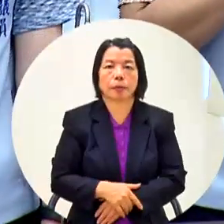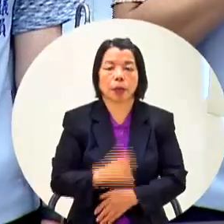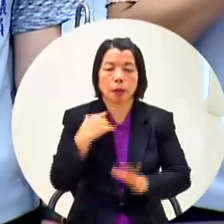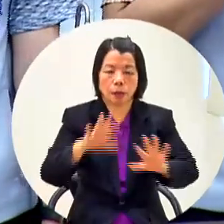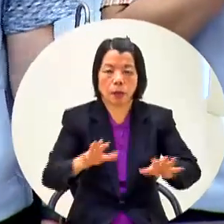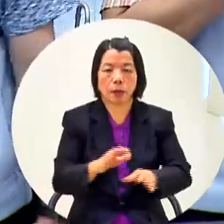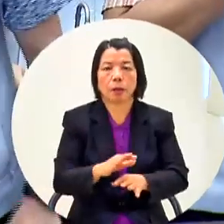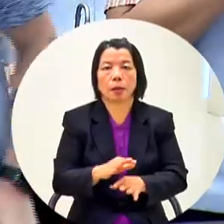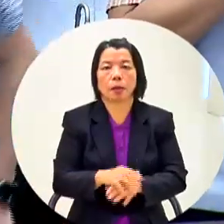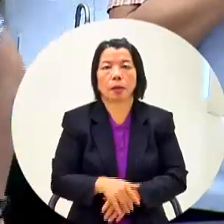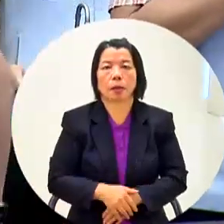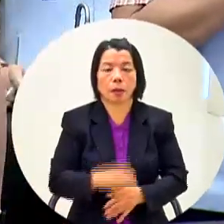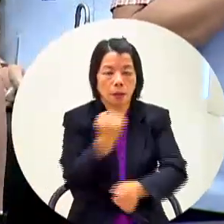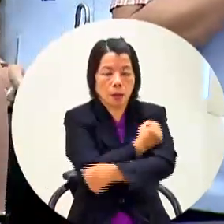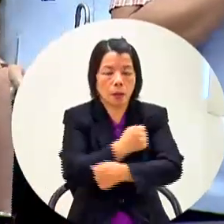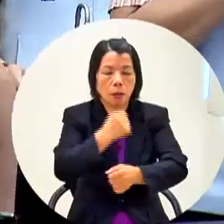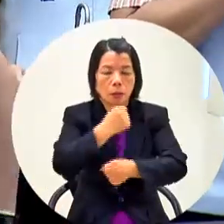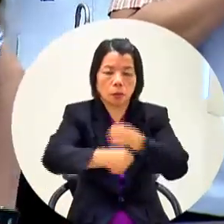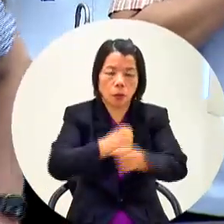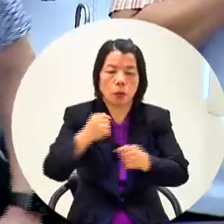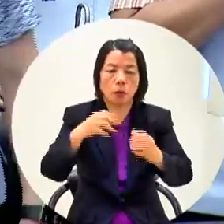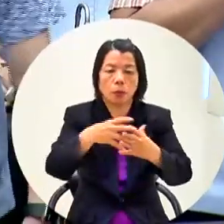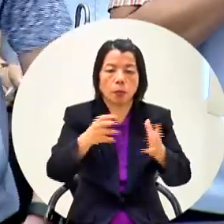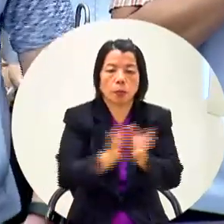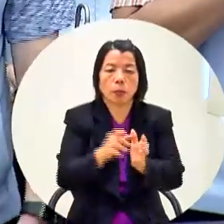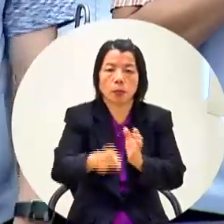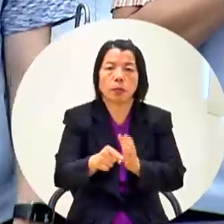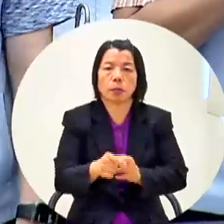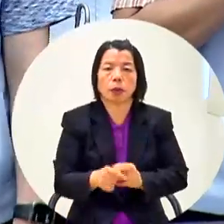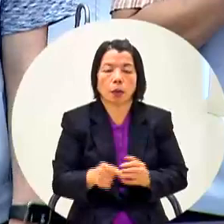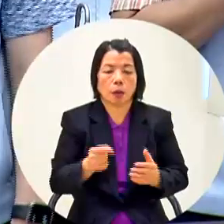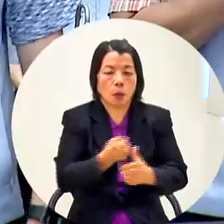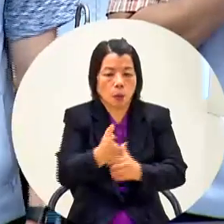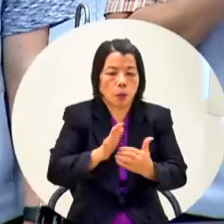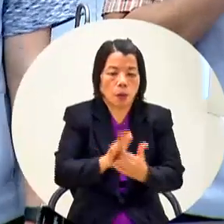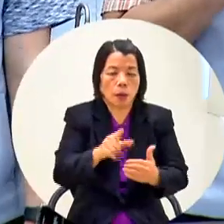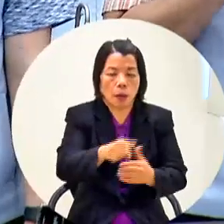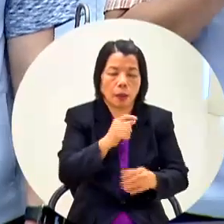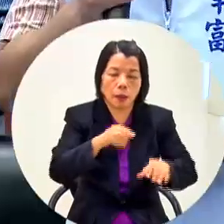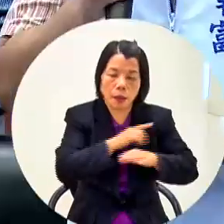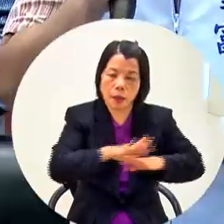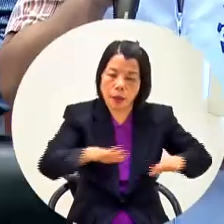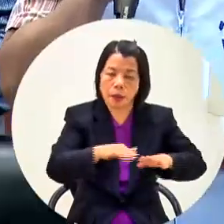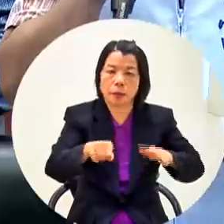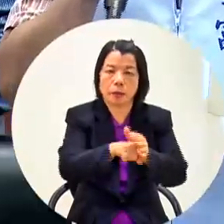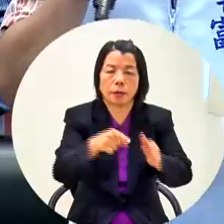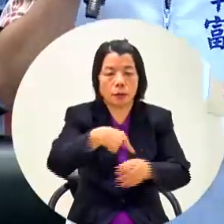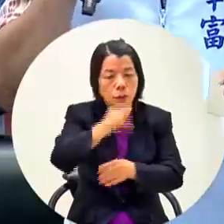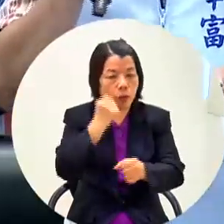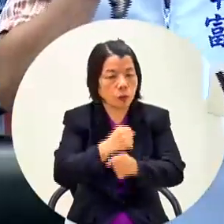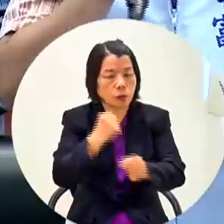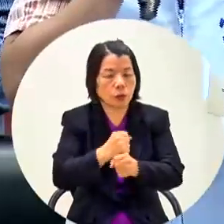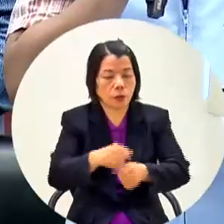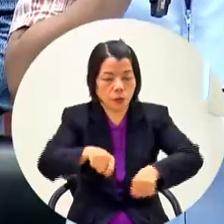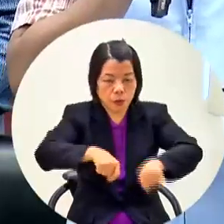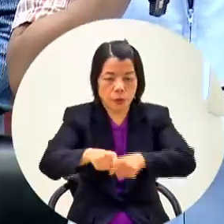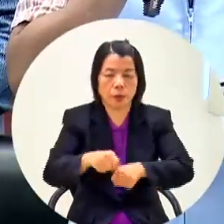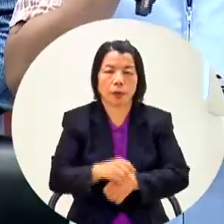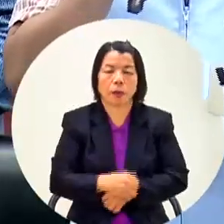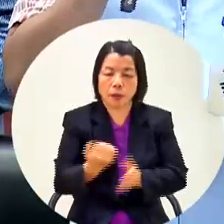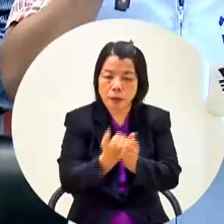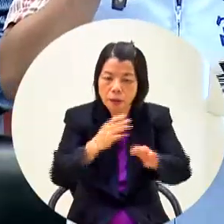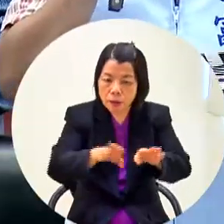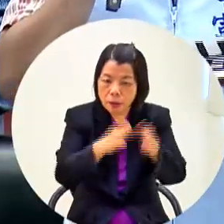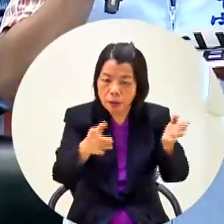哈，在防疫期间也推出一个安心及时上工的计划，刚刚开始推行的时